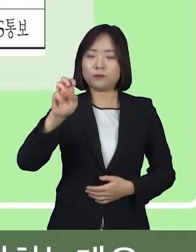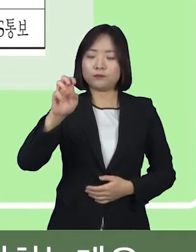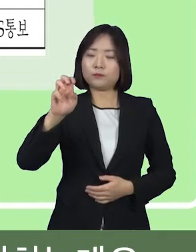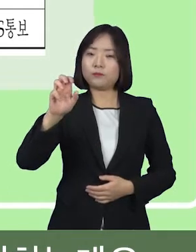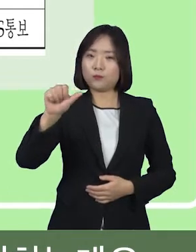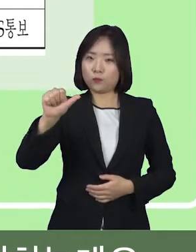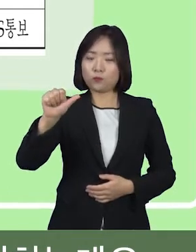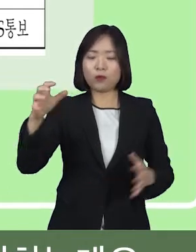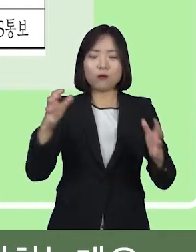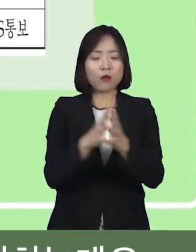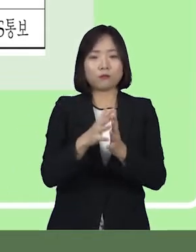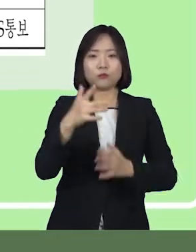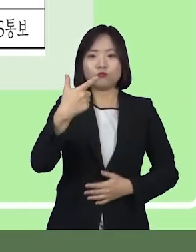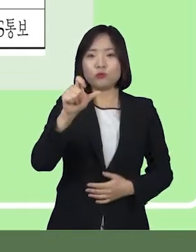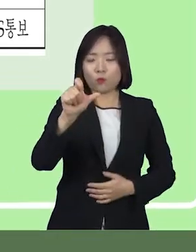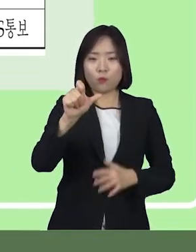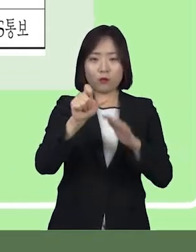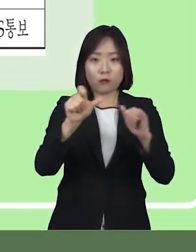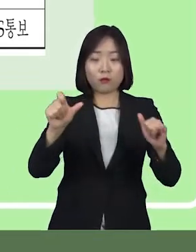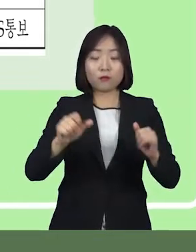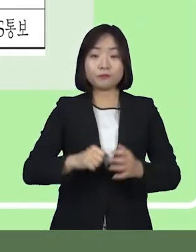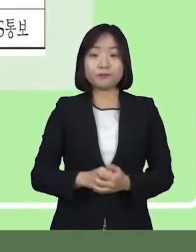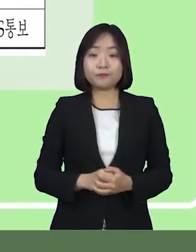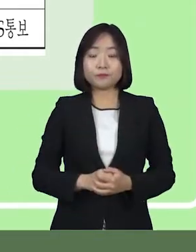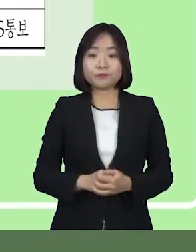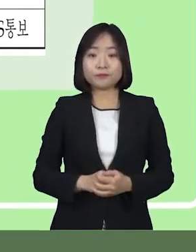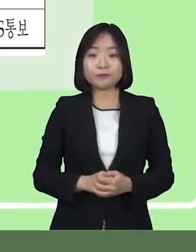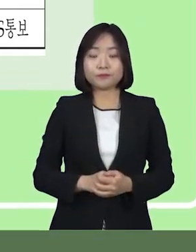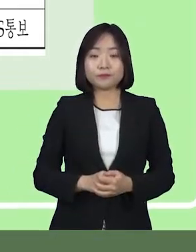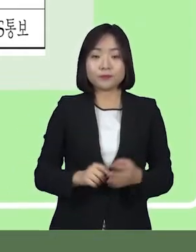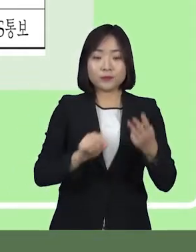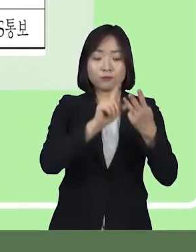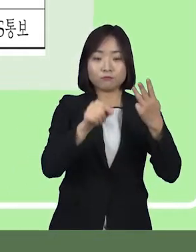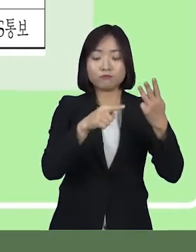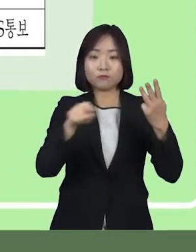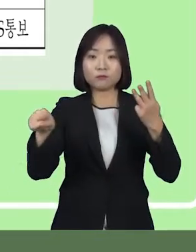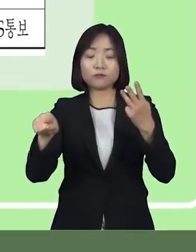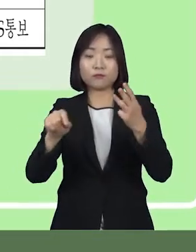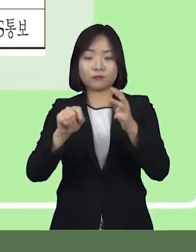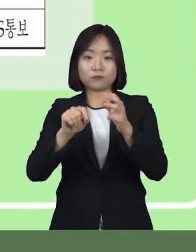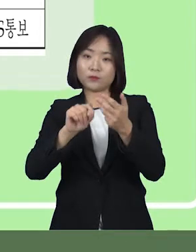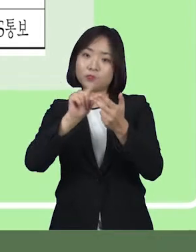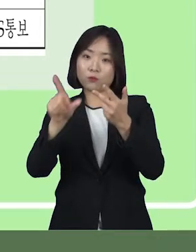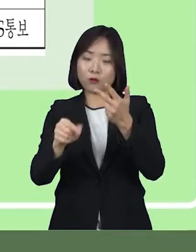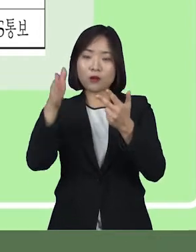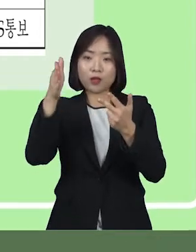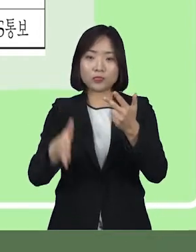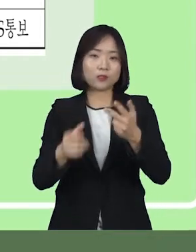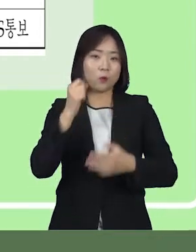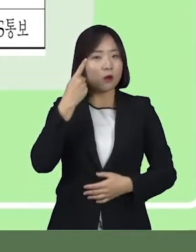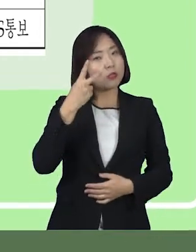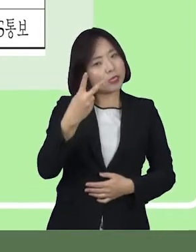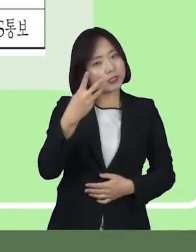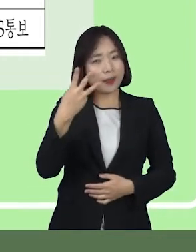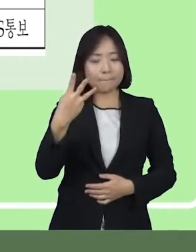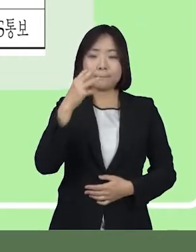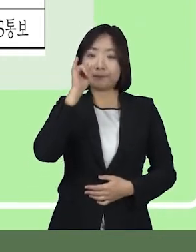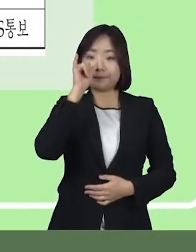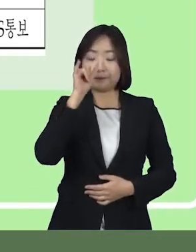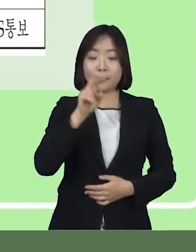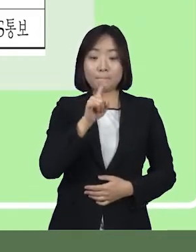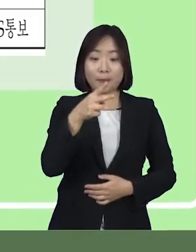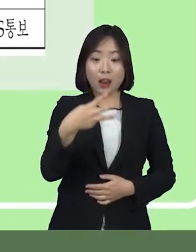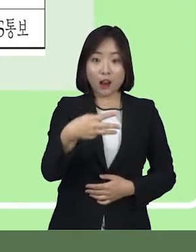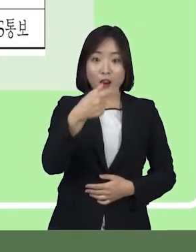65명을 모집하는데요. 3월부터 10월까지 월별 2회에서 3회씩 진행할 계획입니다.